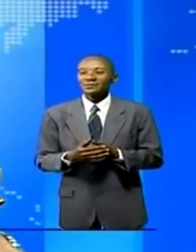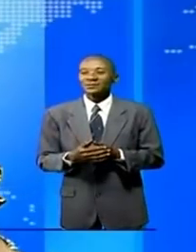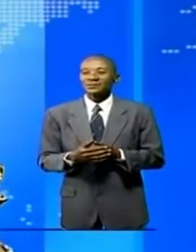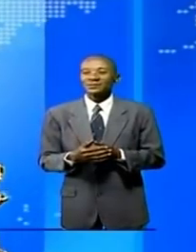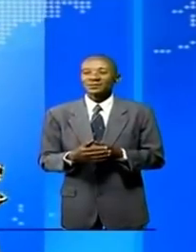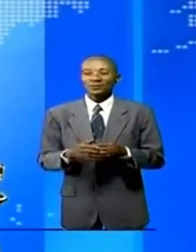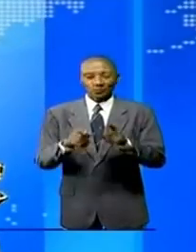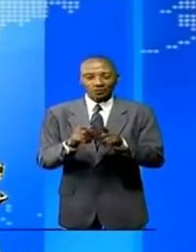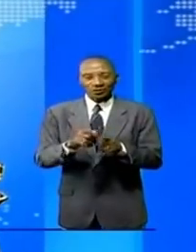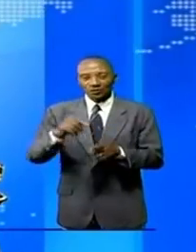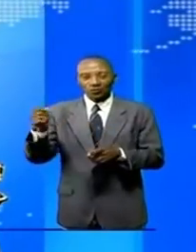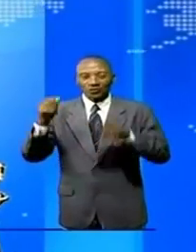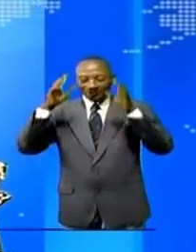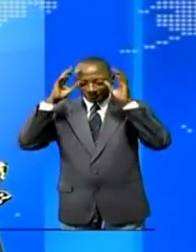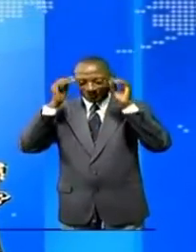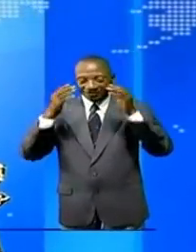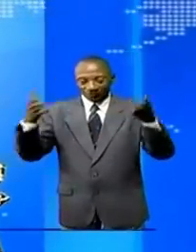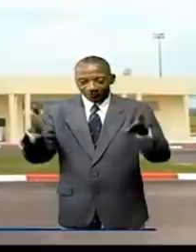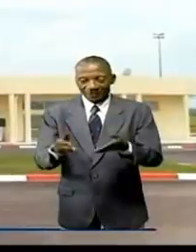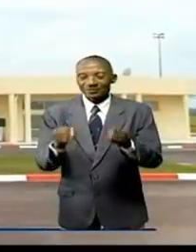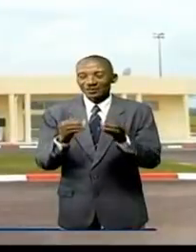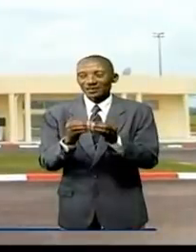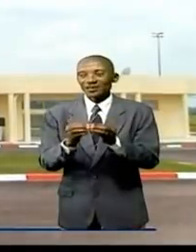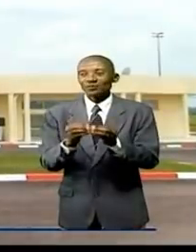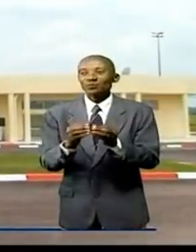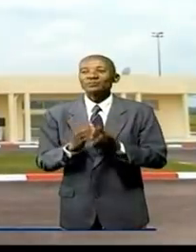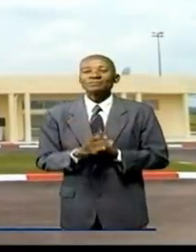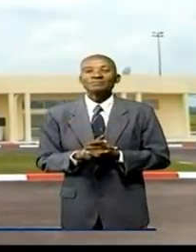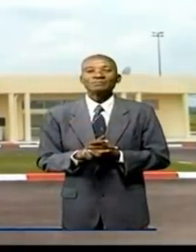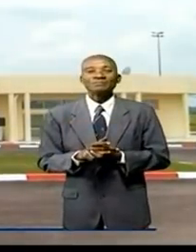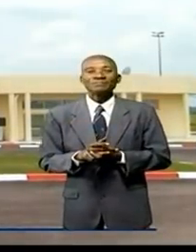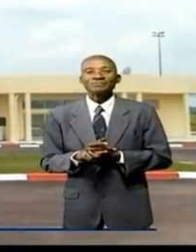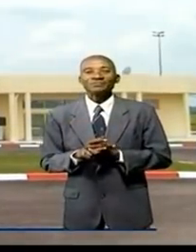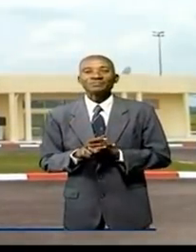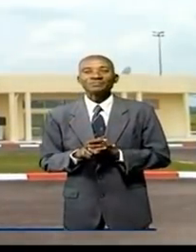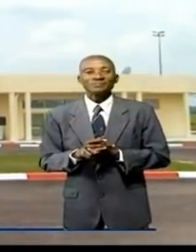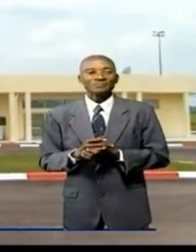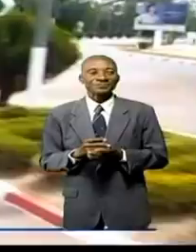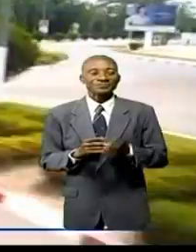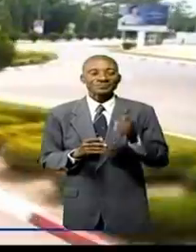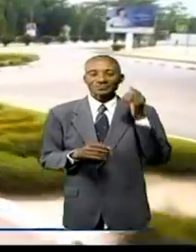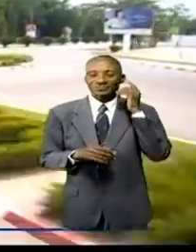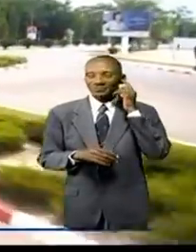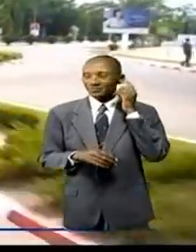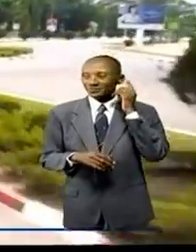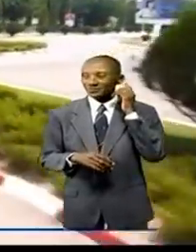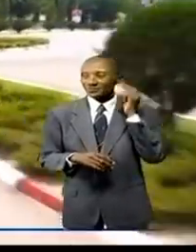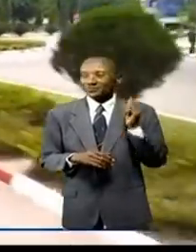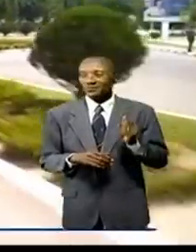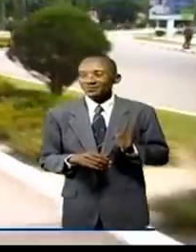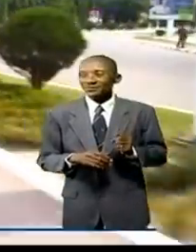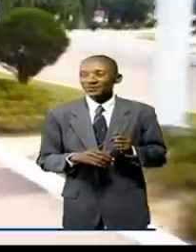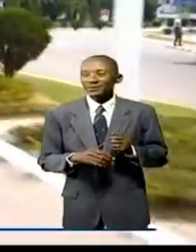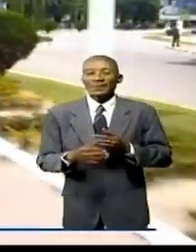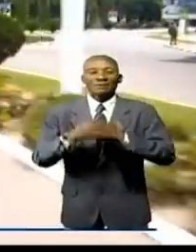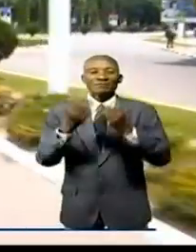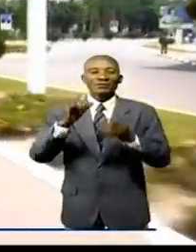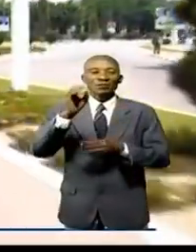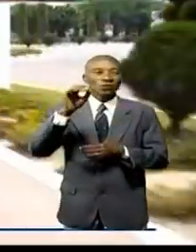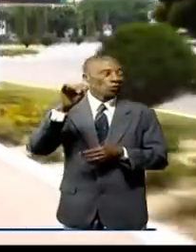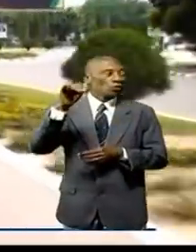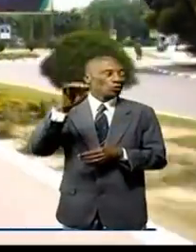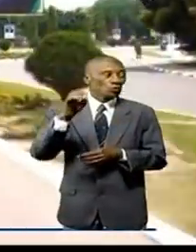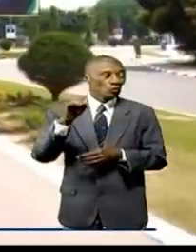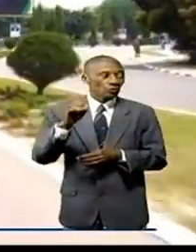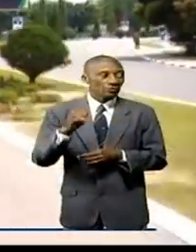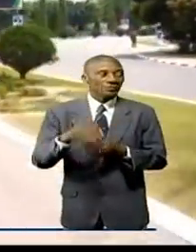et explication de Blondine Zovo. Oyo, ville de la République du Congo, située à 400 km